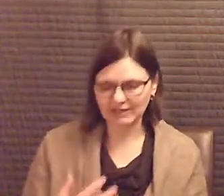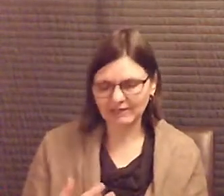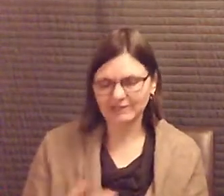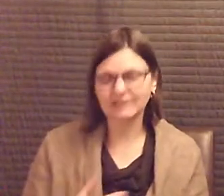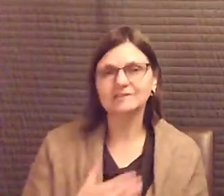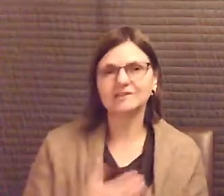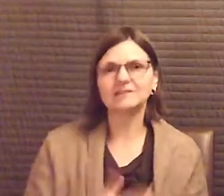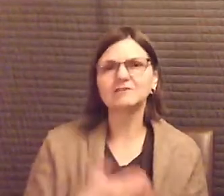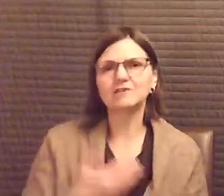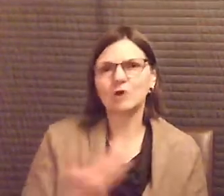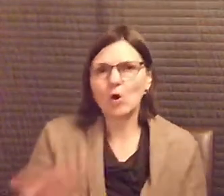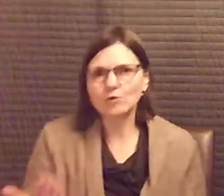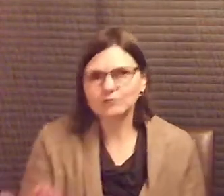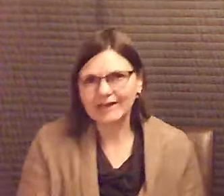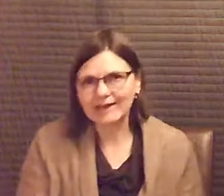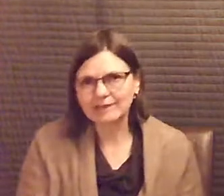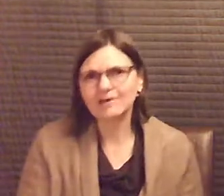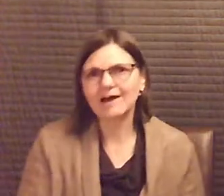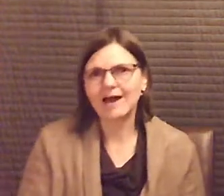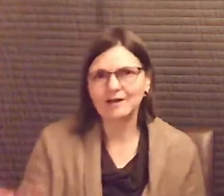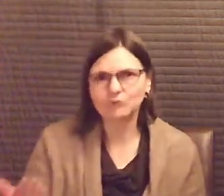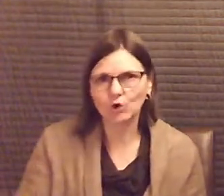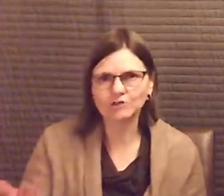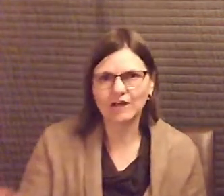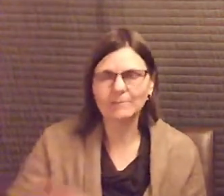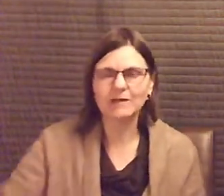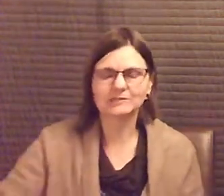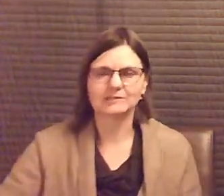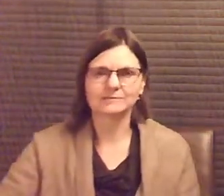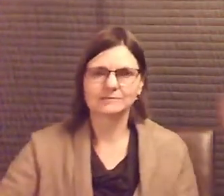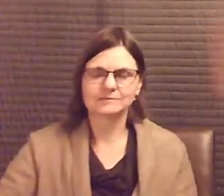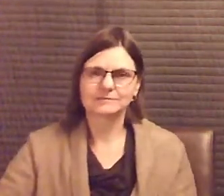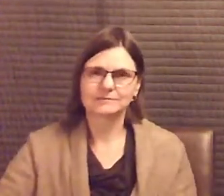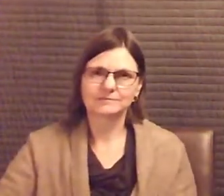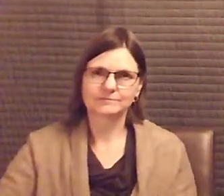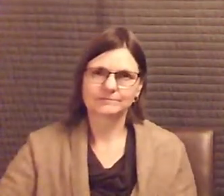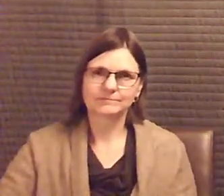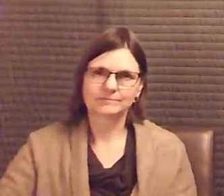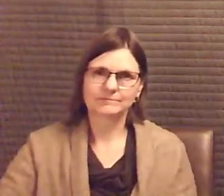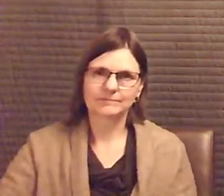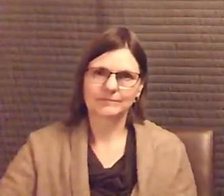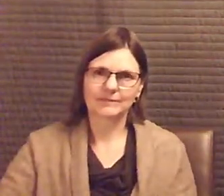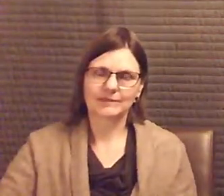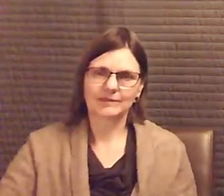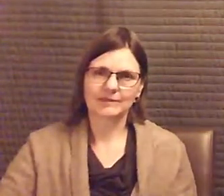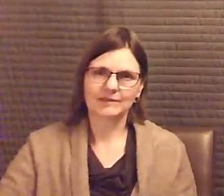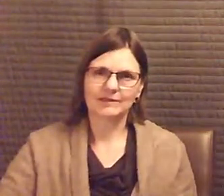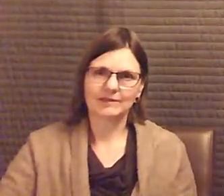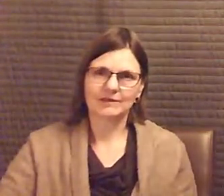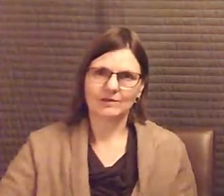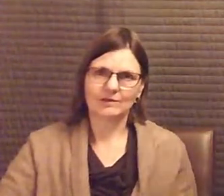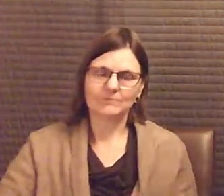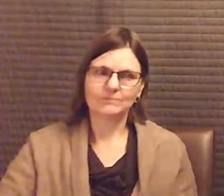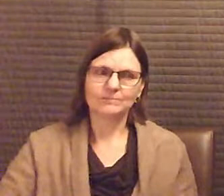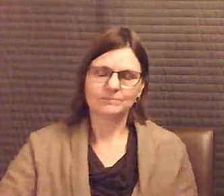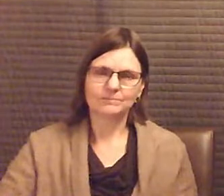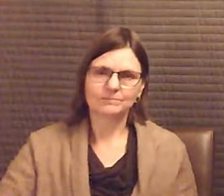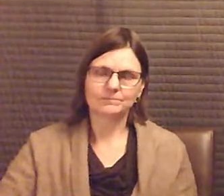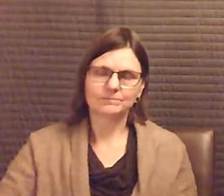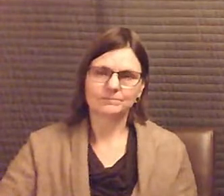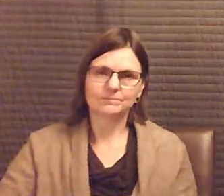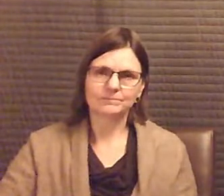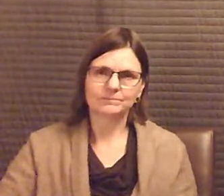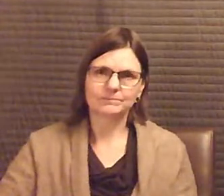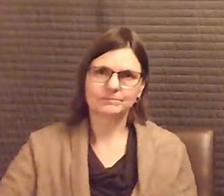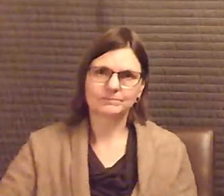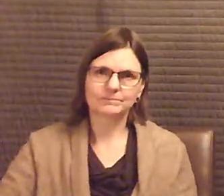willen je je niet willen overgeven aan god de almachtige god to respond as het er nu tussen